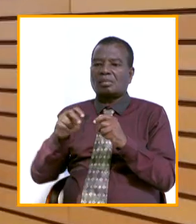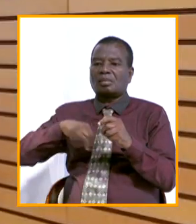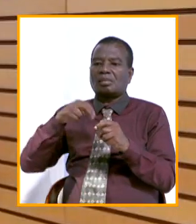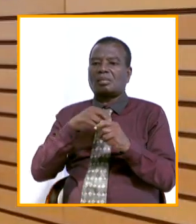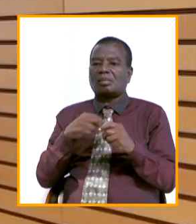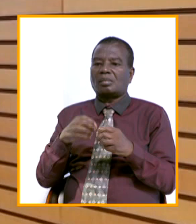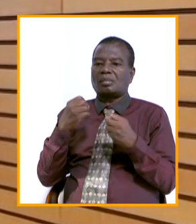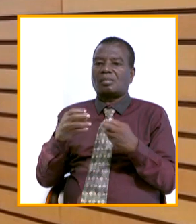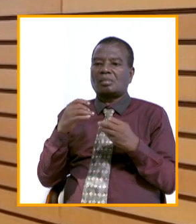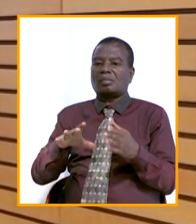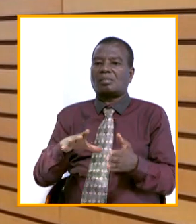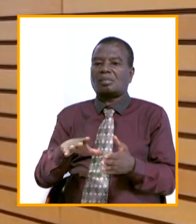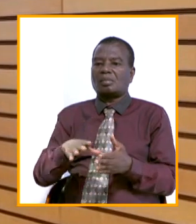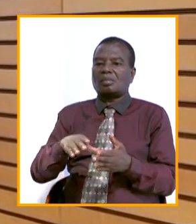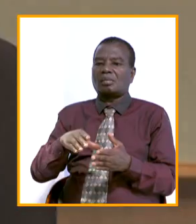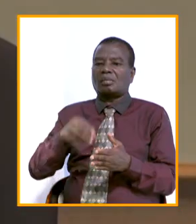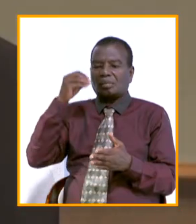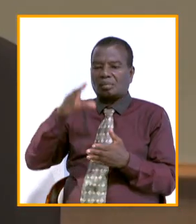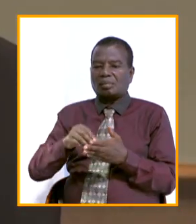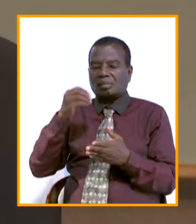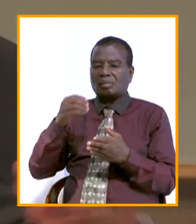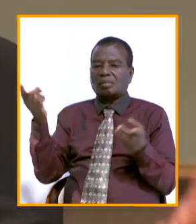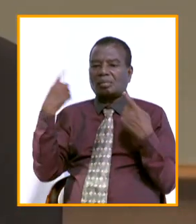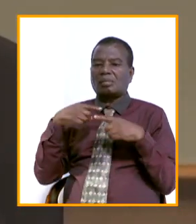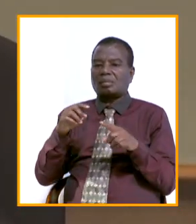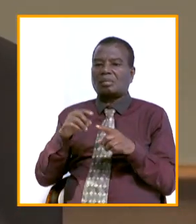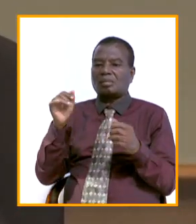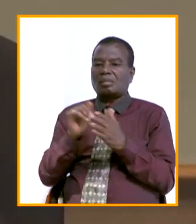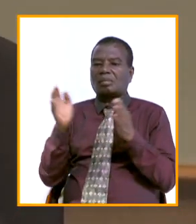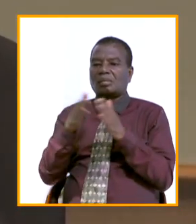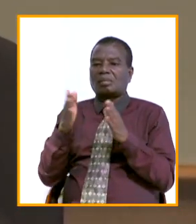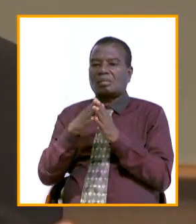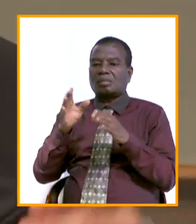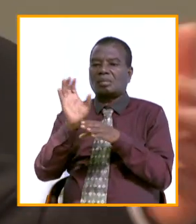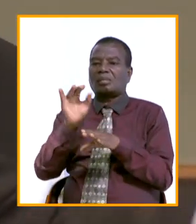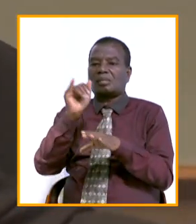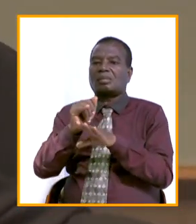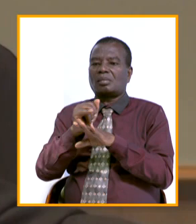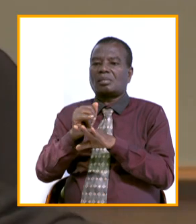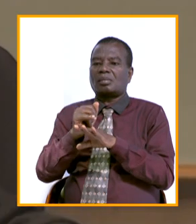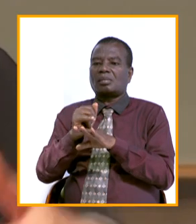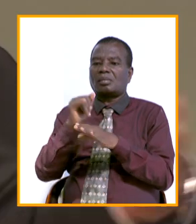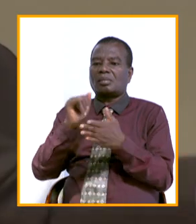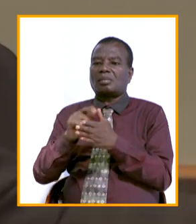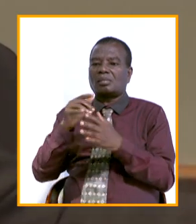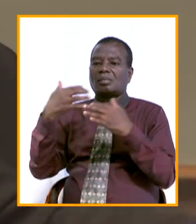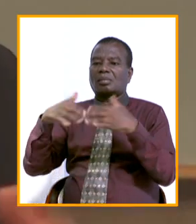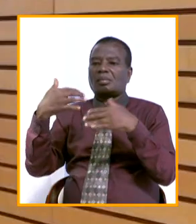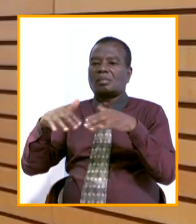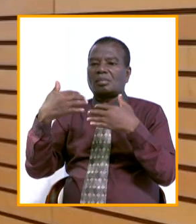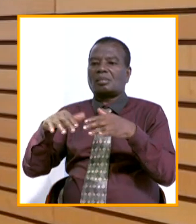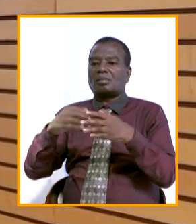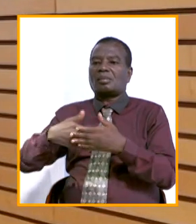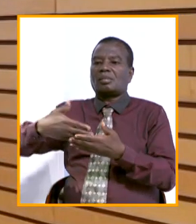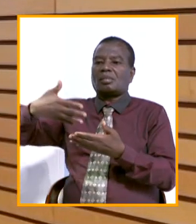avons énormément appris au cours de ces échanges avec son Excellence Monsieur le Premier ministre. La Côte d'Ivoire, certainement, c'est le moteur de